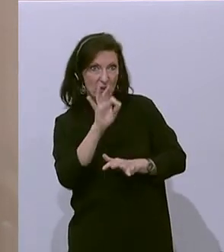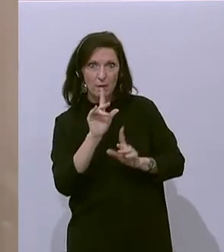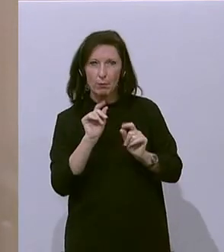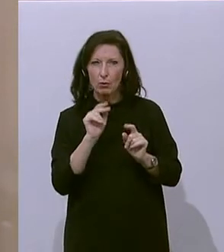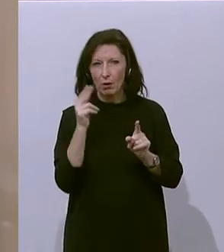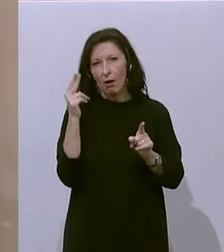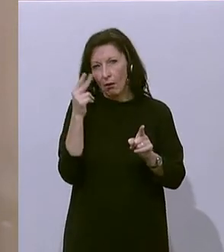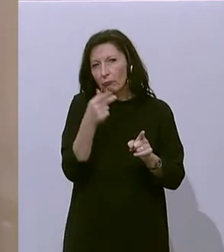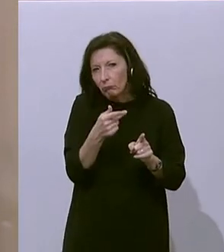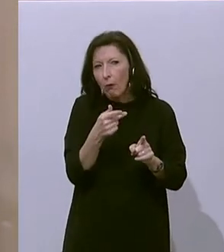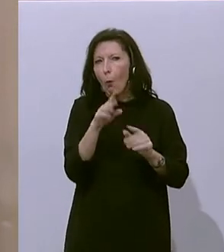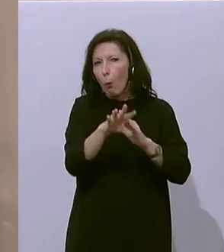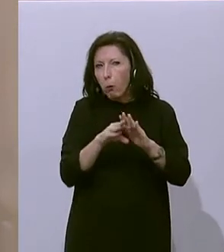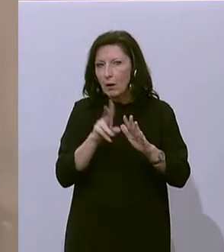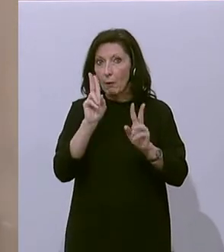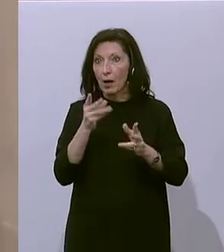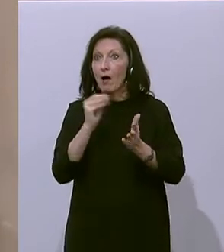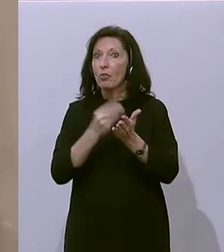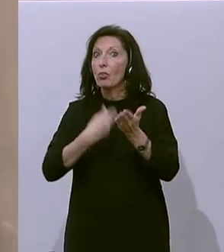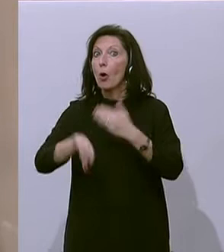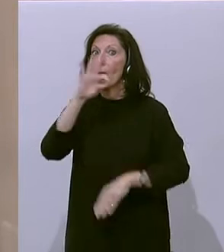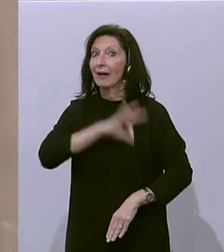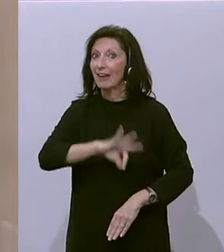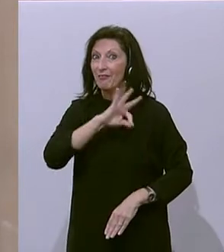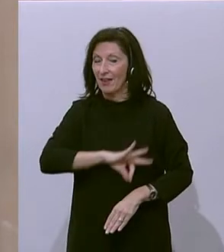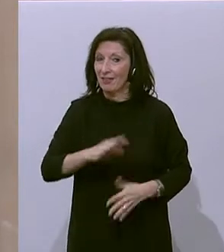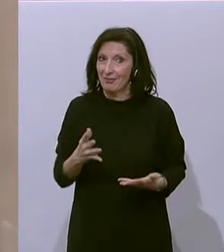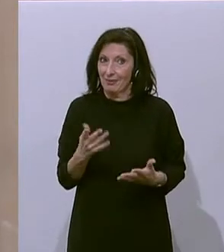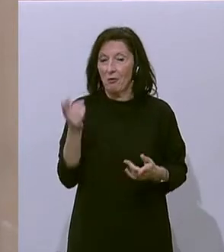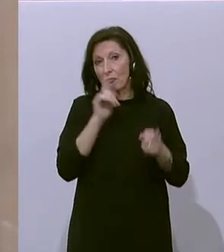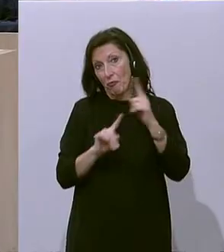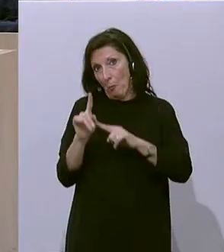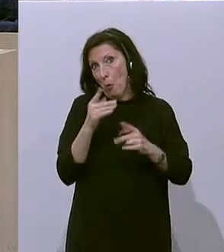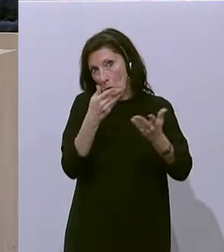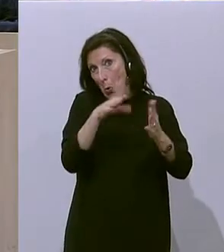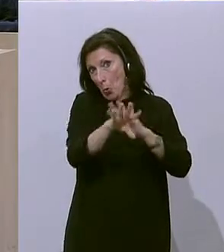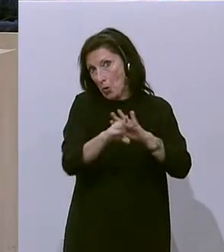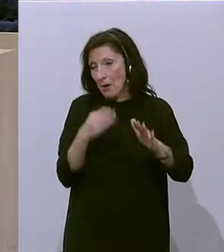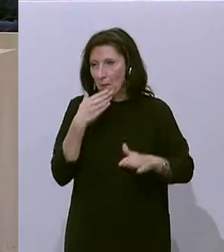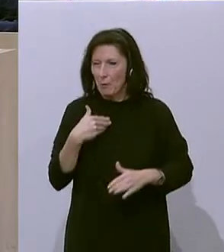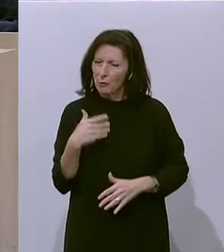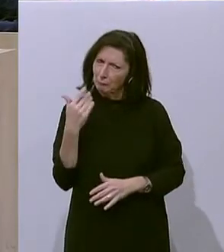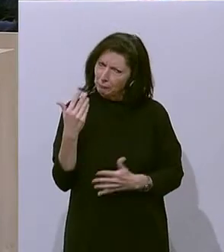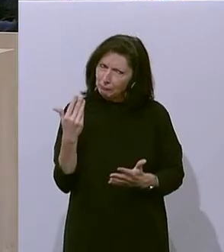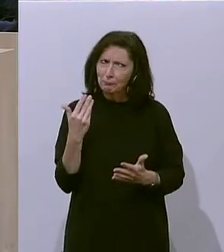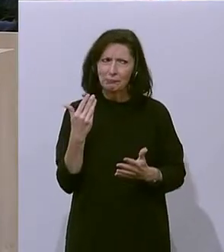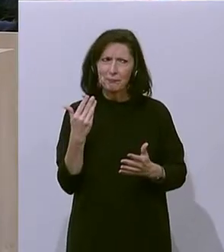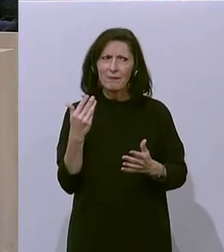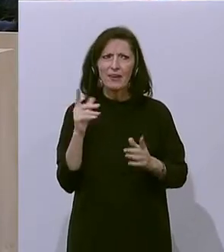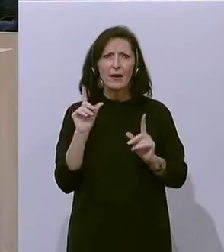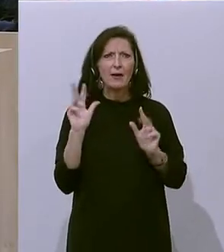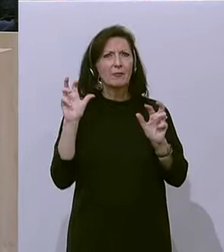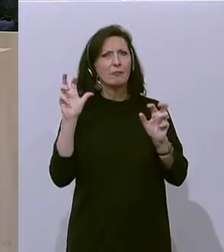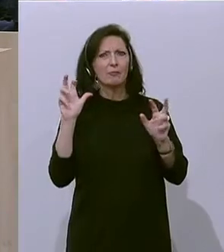war offenbar das Ziel des Deals aus Sichtweise des Unternehmens. Und es ist schon verwunderlich, dass genau die